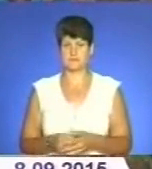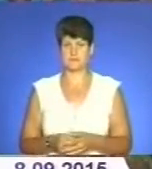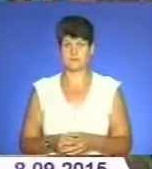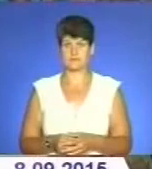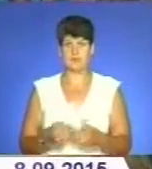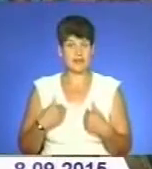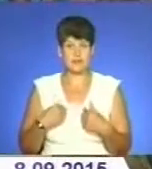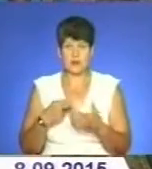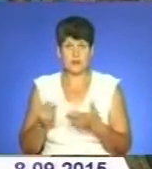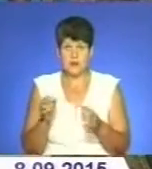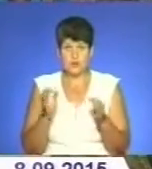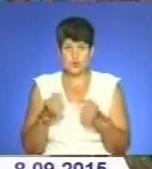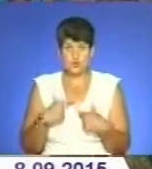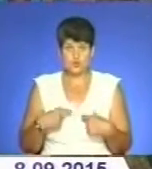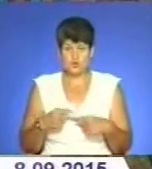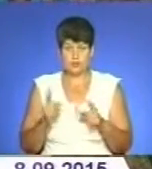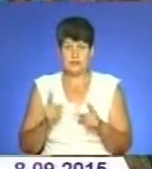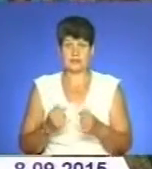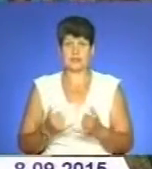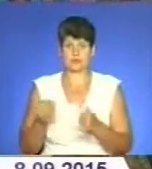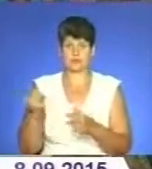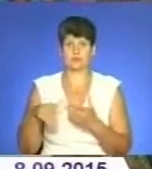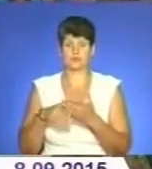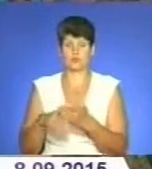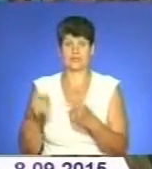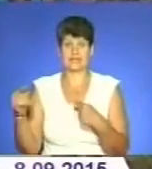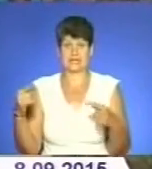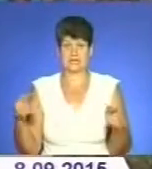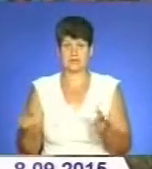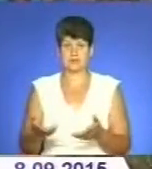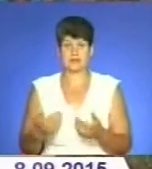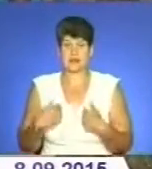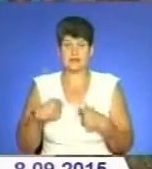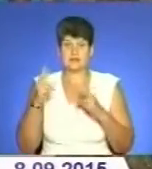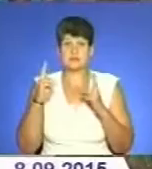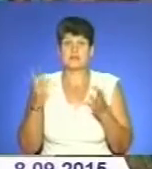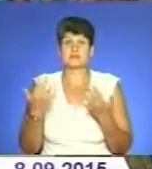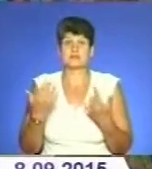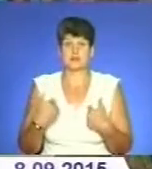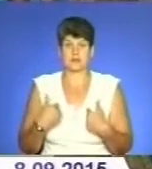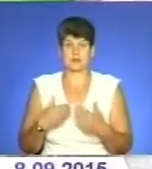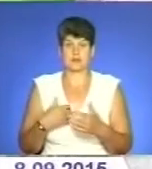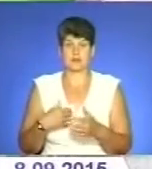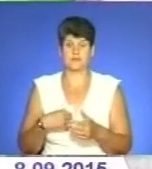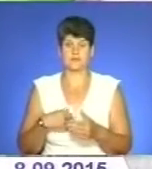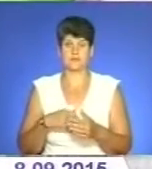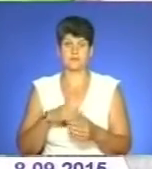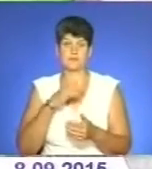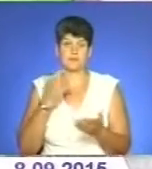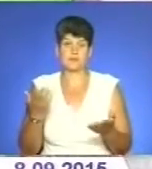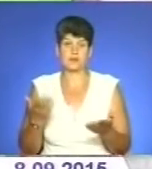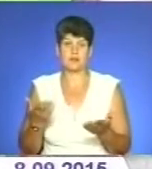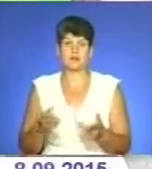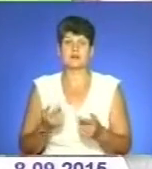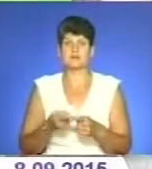Тобто я не купую нічого собі, тільки заради того, щоб допомогти іншим. І я не знаю, наскільки мене вистачить. Попри це, поки що